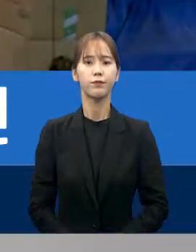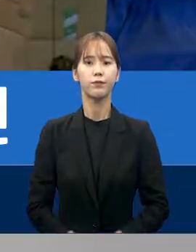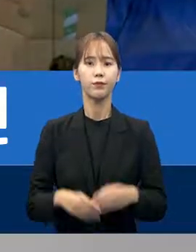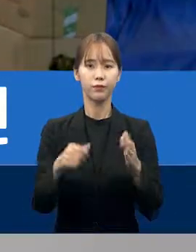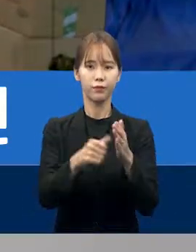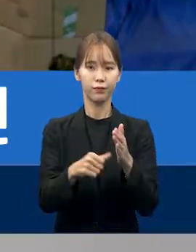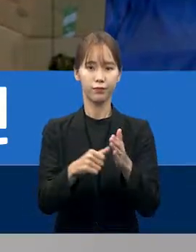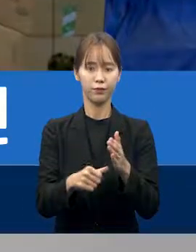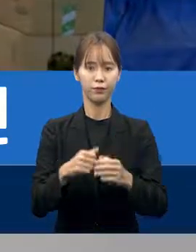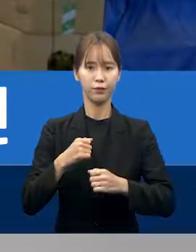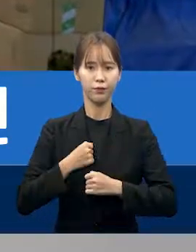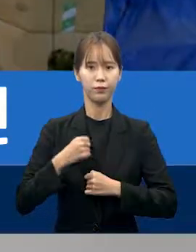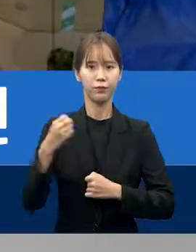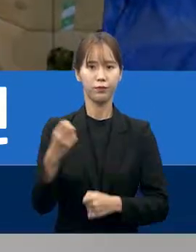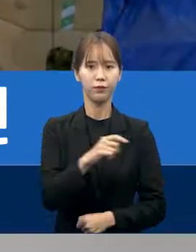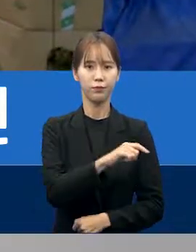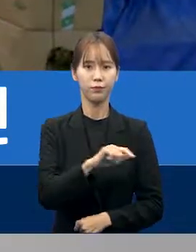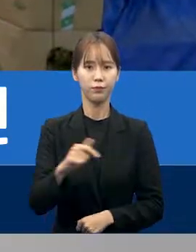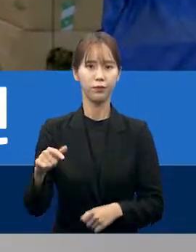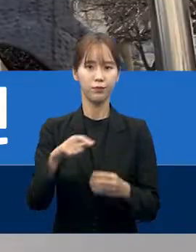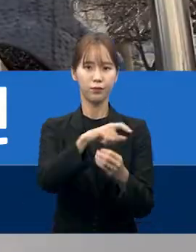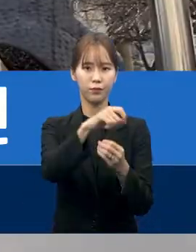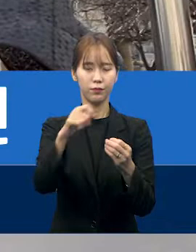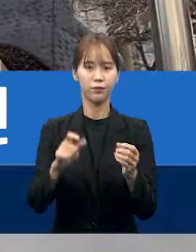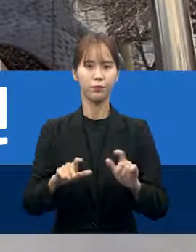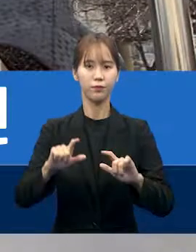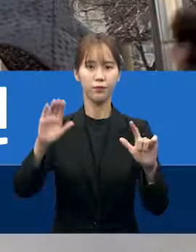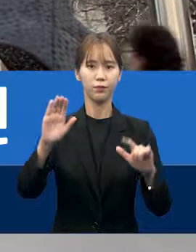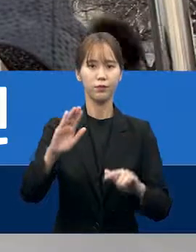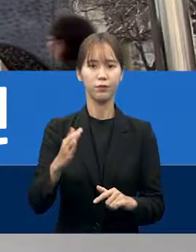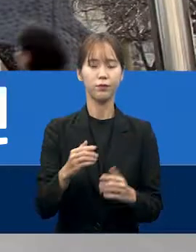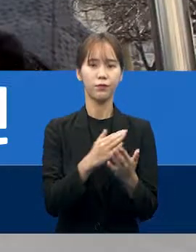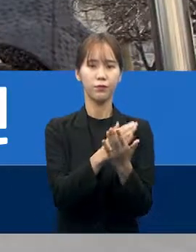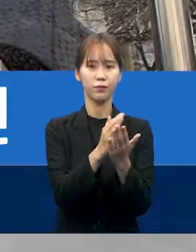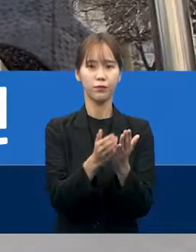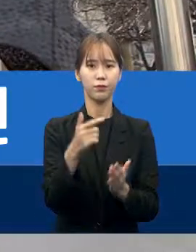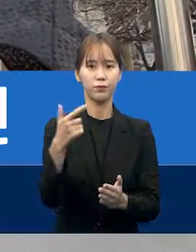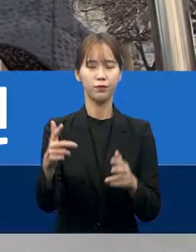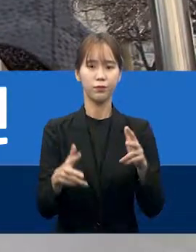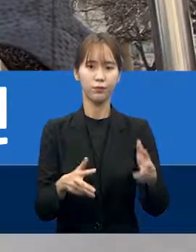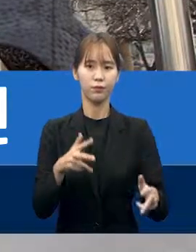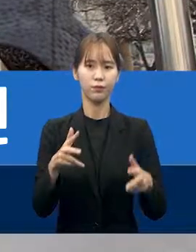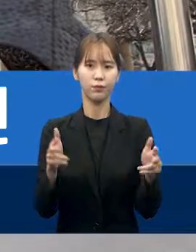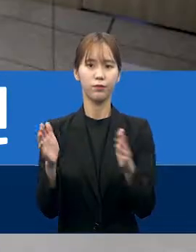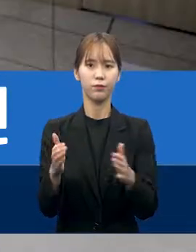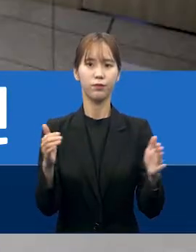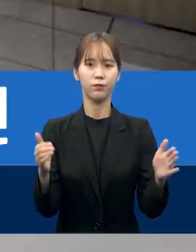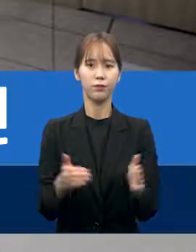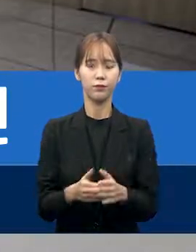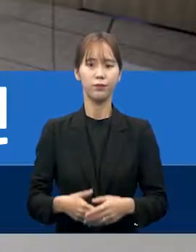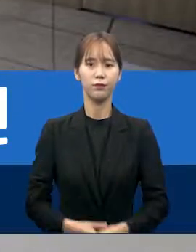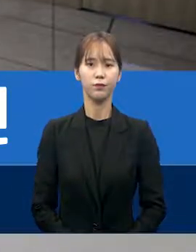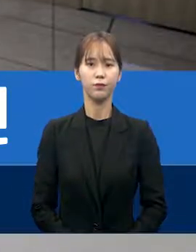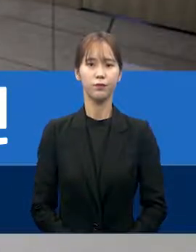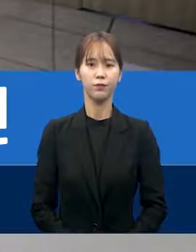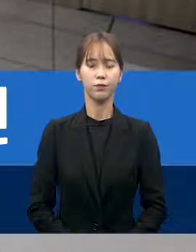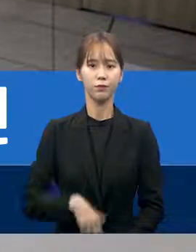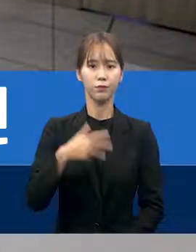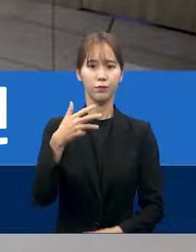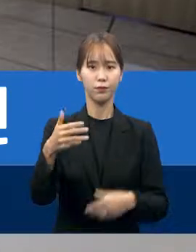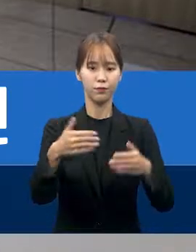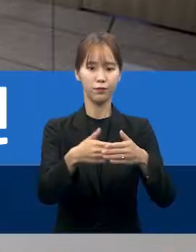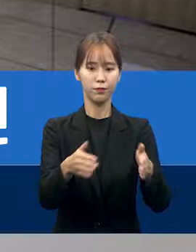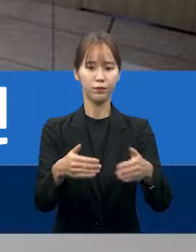물가 안전대책, 안전사고 예방, 훈훈한 명절 보내기 등 6개 분야 12개 단위 사업을 마련해 8개 반